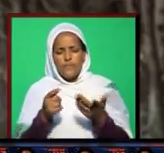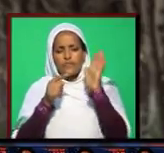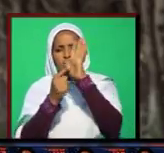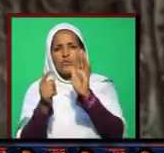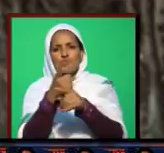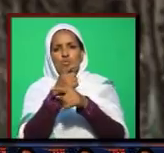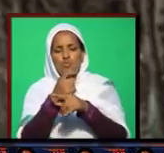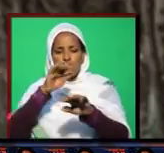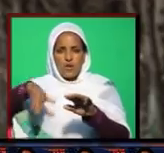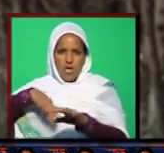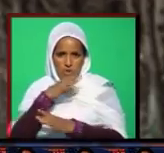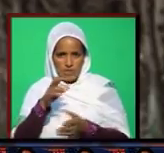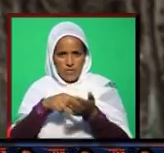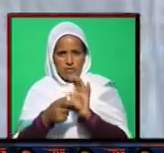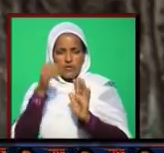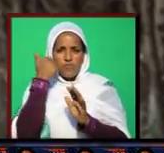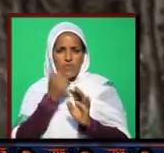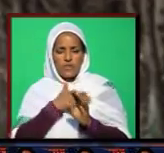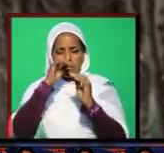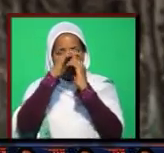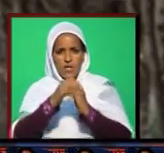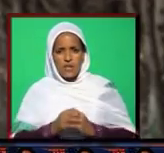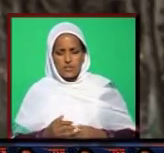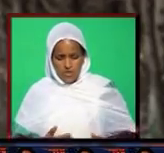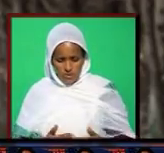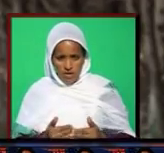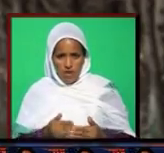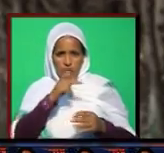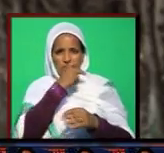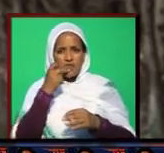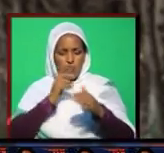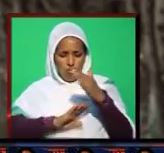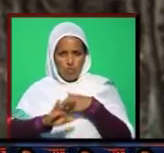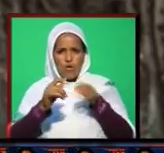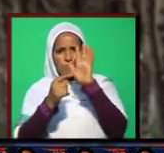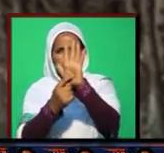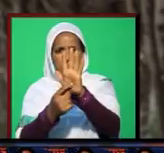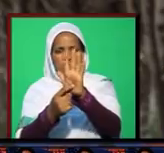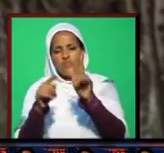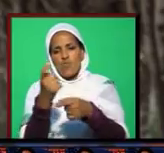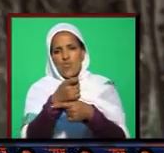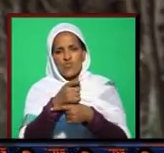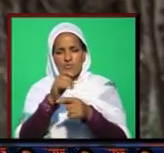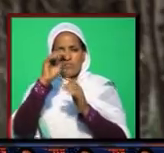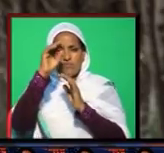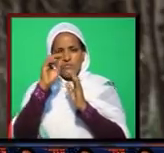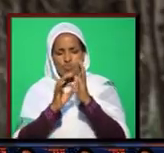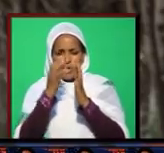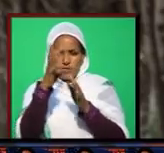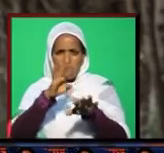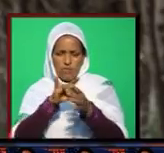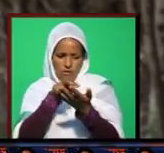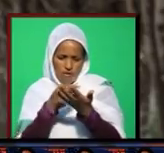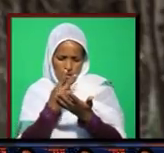እንደሚገባ ምልክት ሆኖ እንዳይቀር ማለት ነው። እንግዲህ መቤታችን አምላክን ጸንሳ አምላክን በድንግልና መውለዷ ምልክት እንደሆነ በትንቢተ ኢሳይያስ ምዕራፍ 7